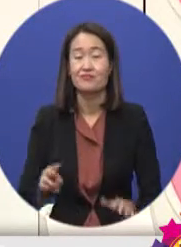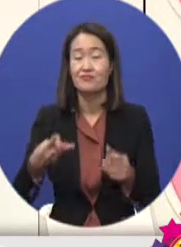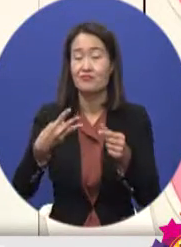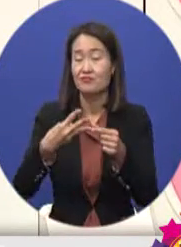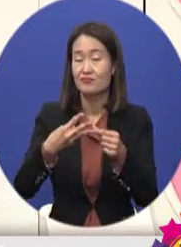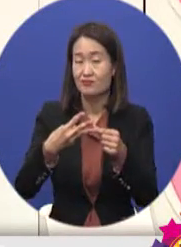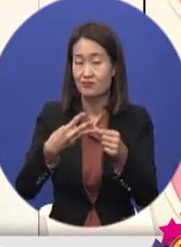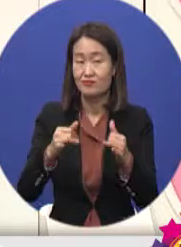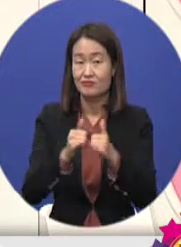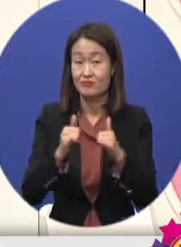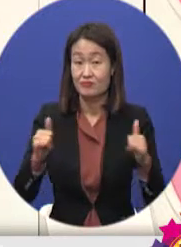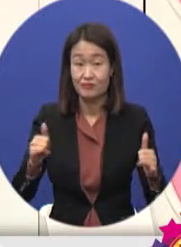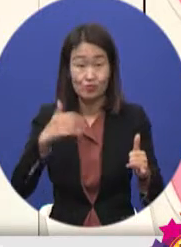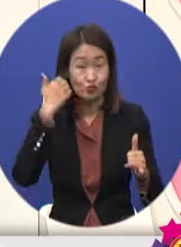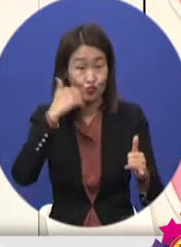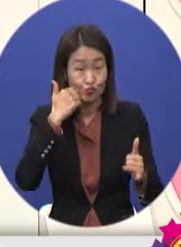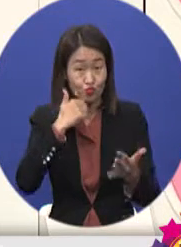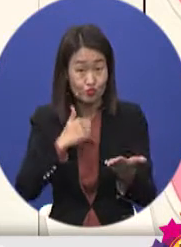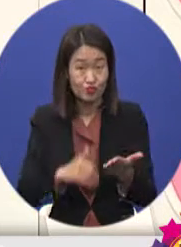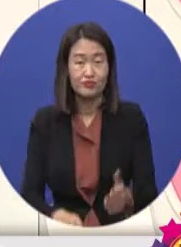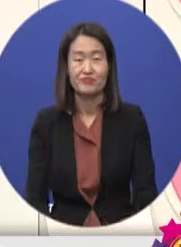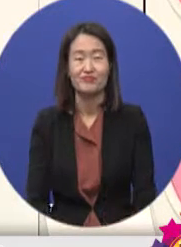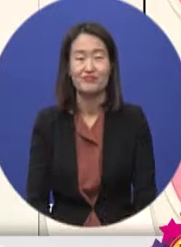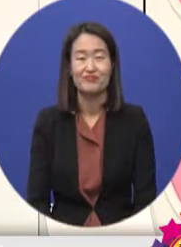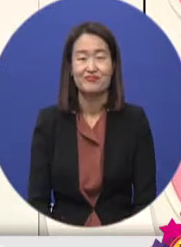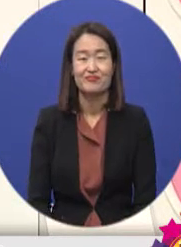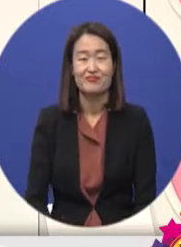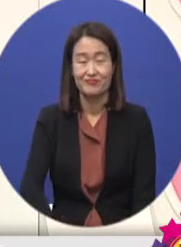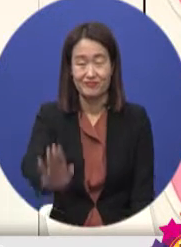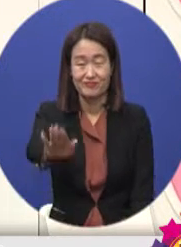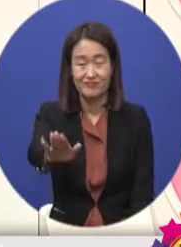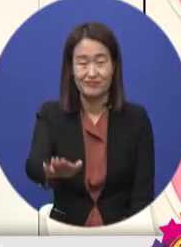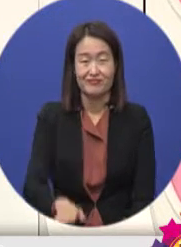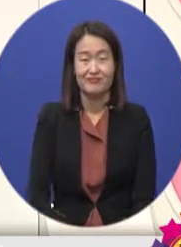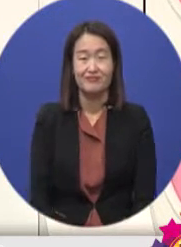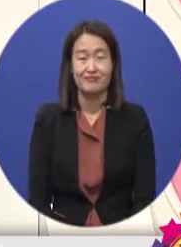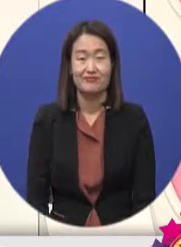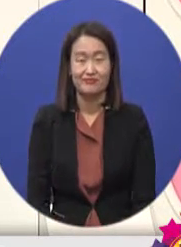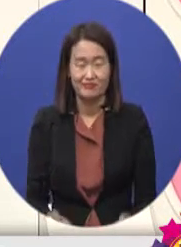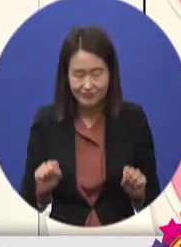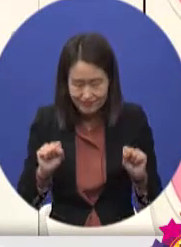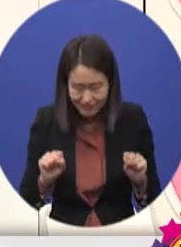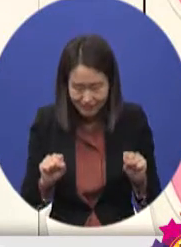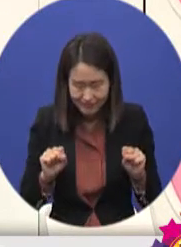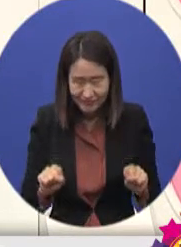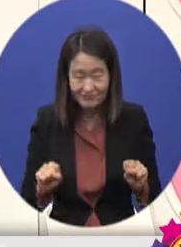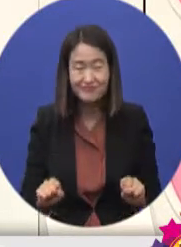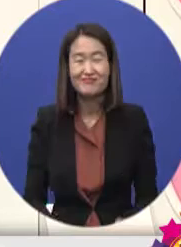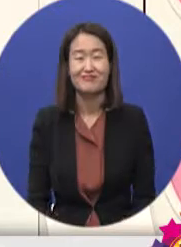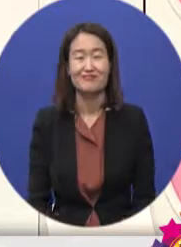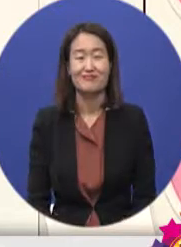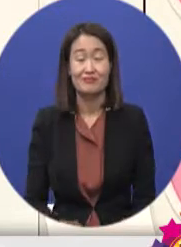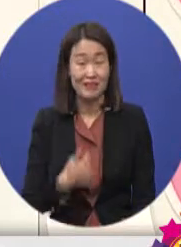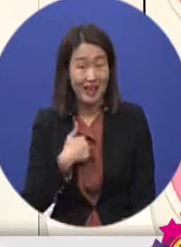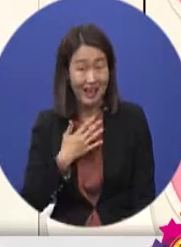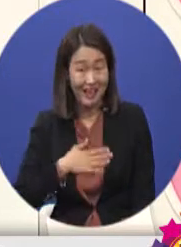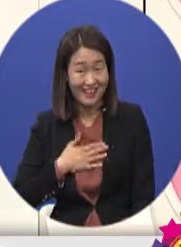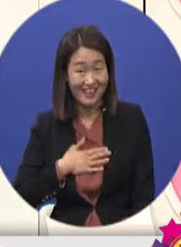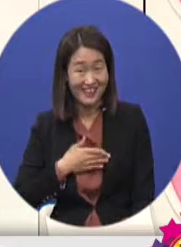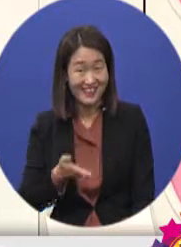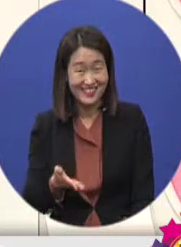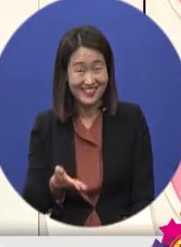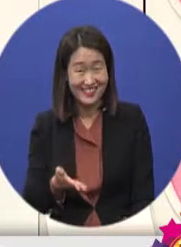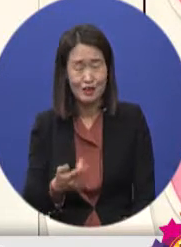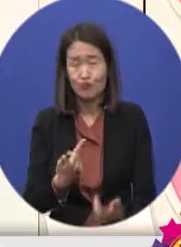번째 참가자 어떤 분이실까요? 누구세요? 네, 안녕하세요. 저 아시죠?